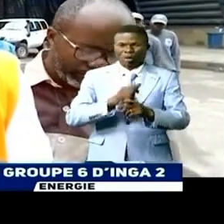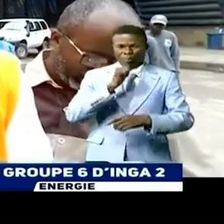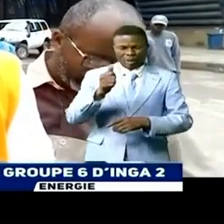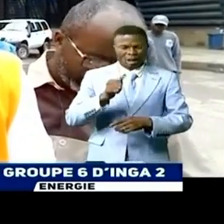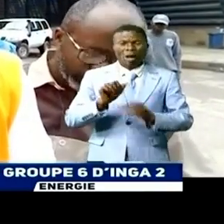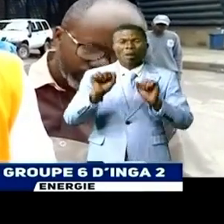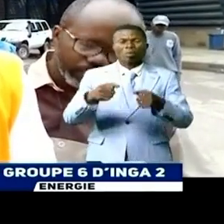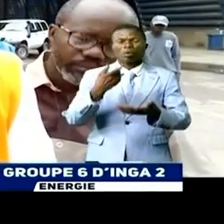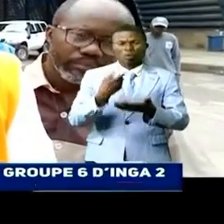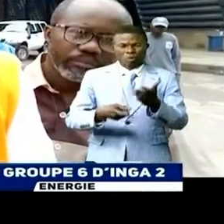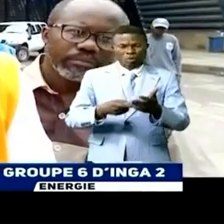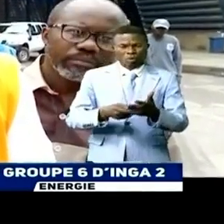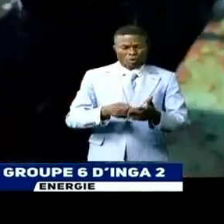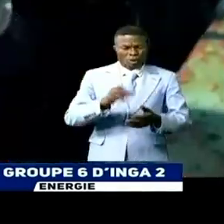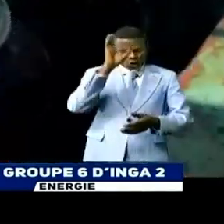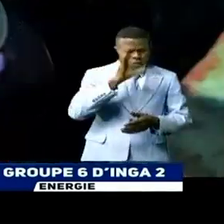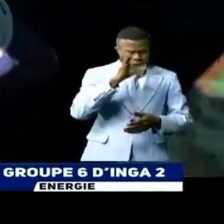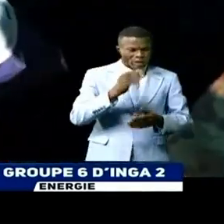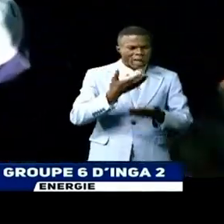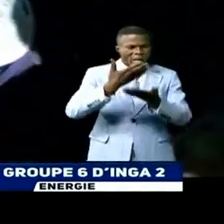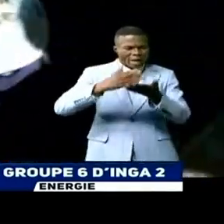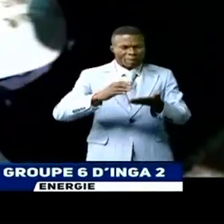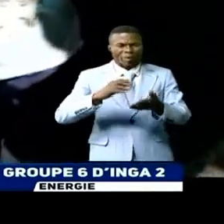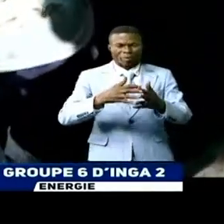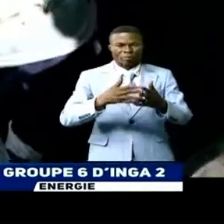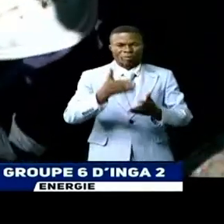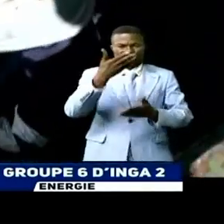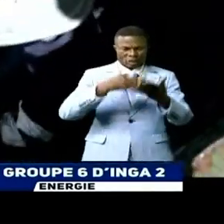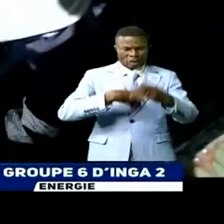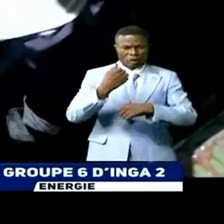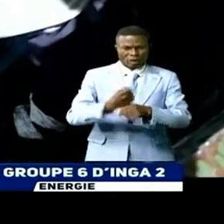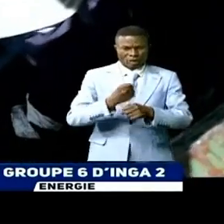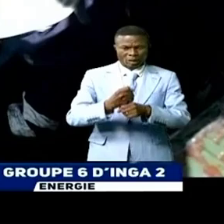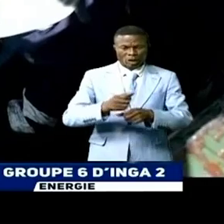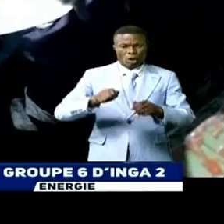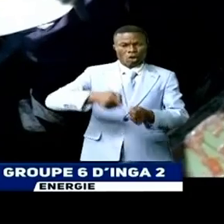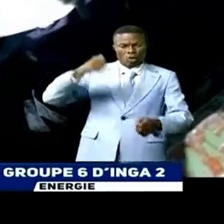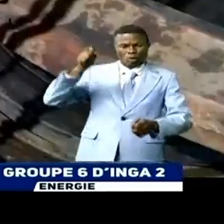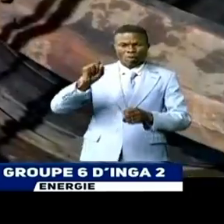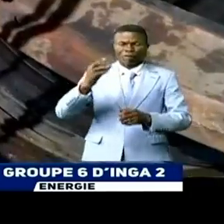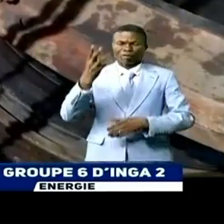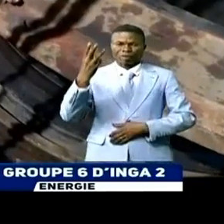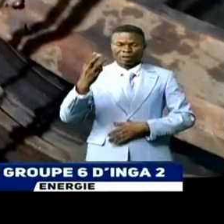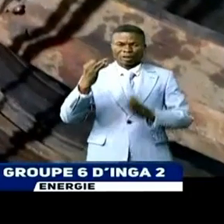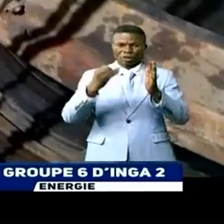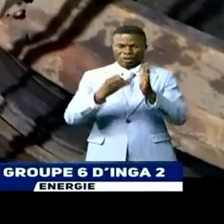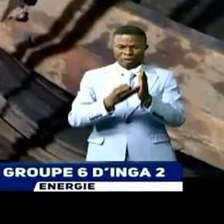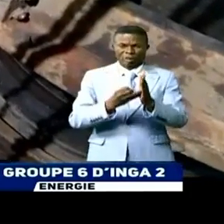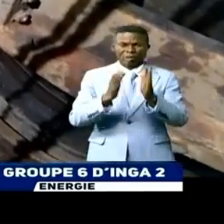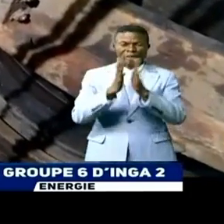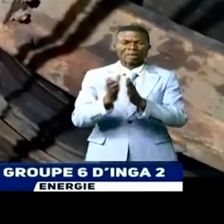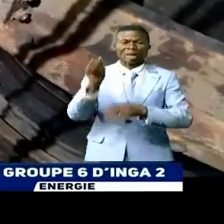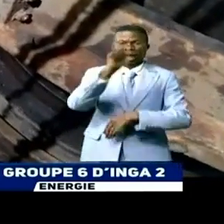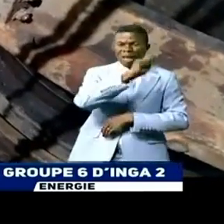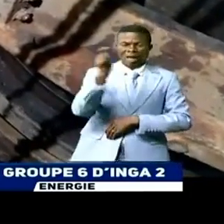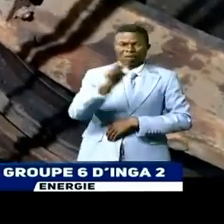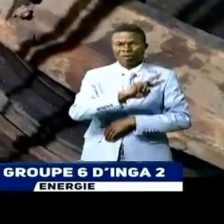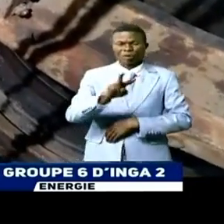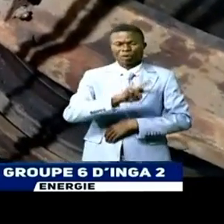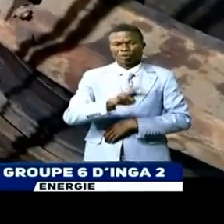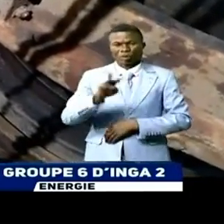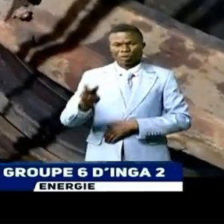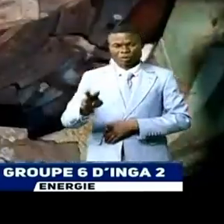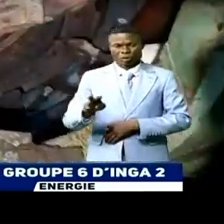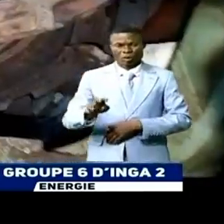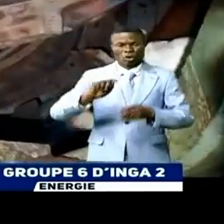récupérer cette date malgré la remise en service du g20 3 et dimanche 10 avril 2022 les